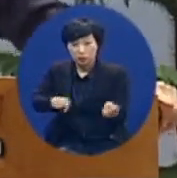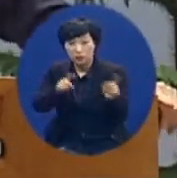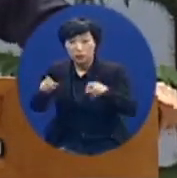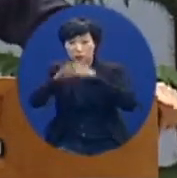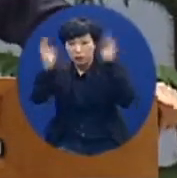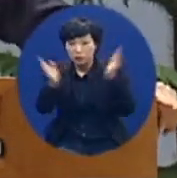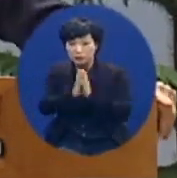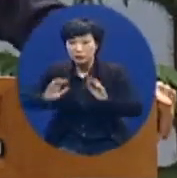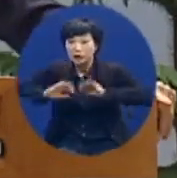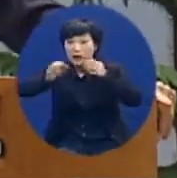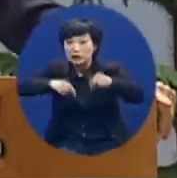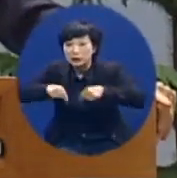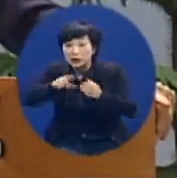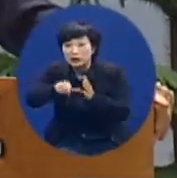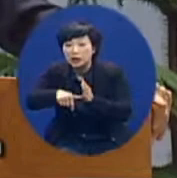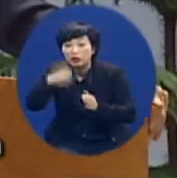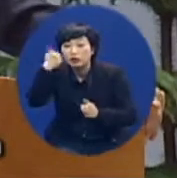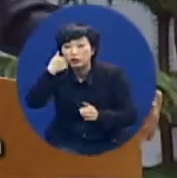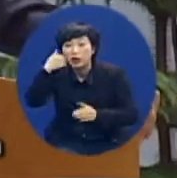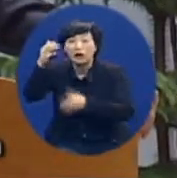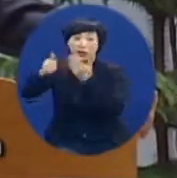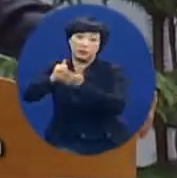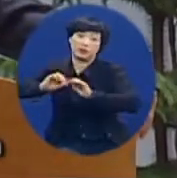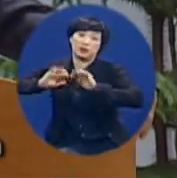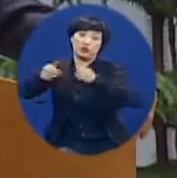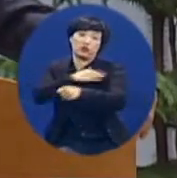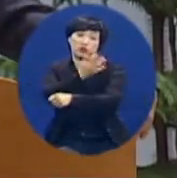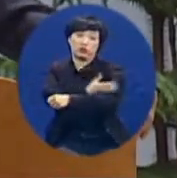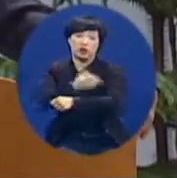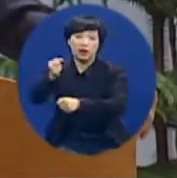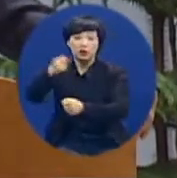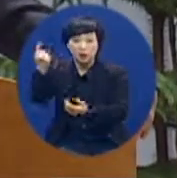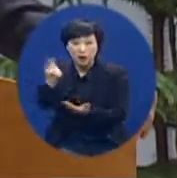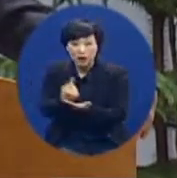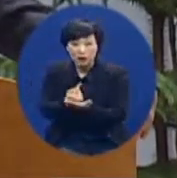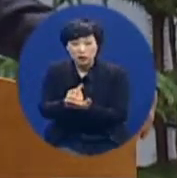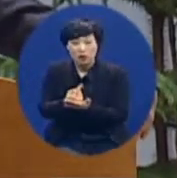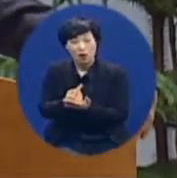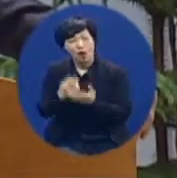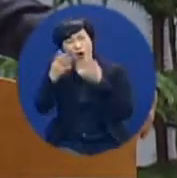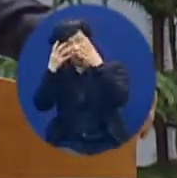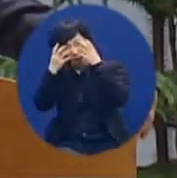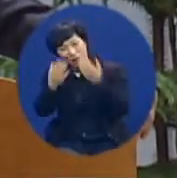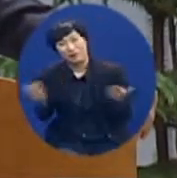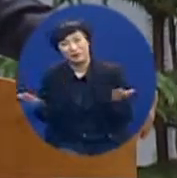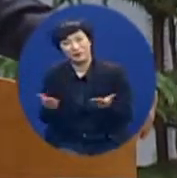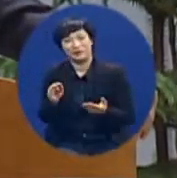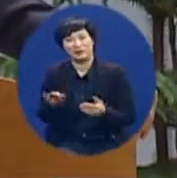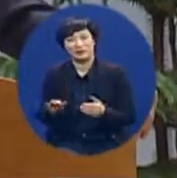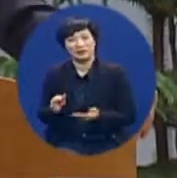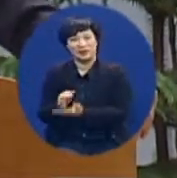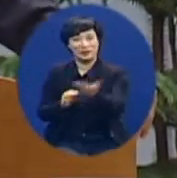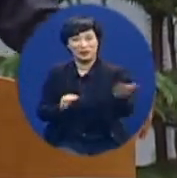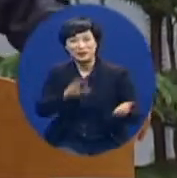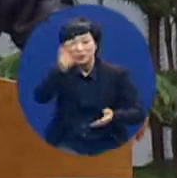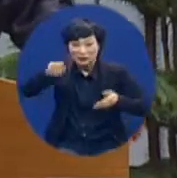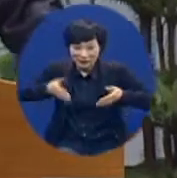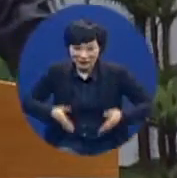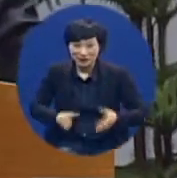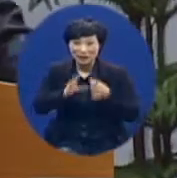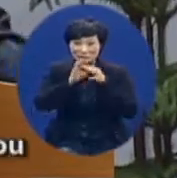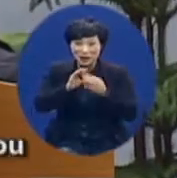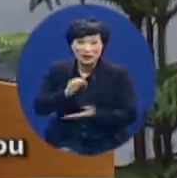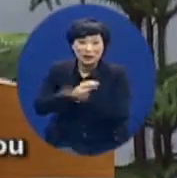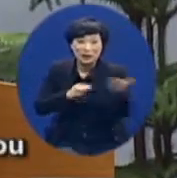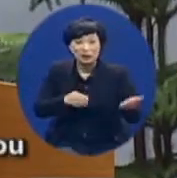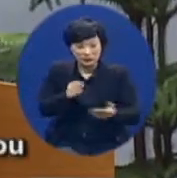세상을 지배할 때 하나님의 나라의 권세로 아멘이 엄청난 역사가 아멘 오늘 성탄을 통해서